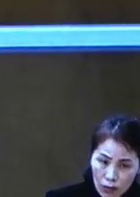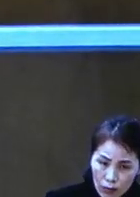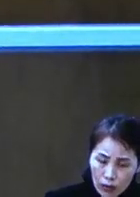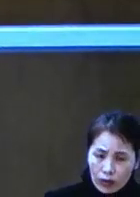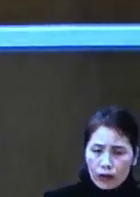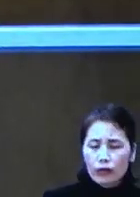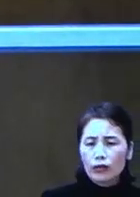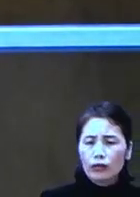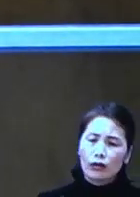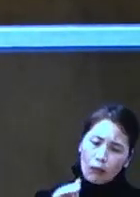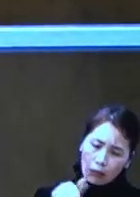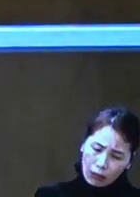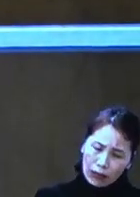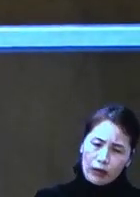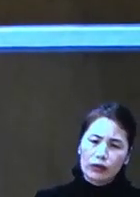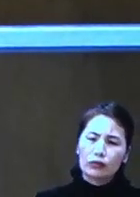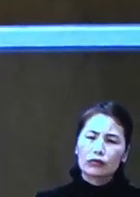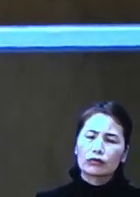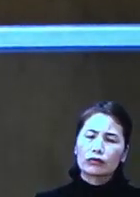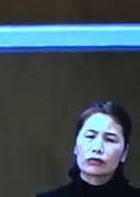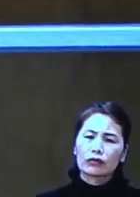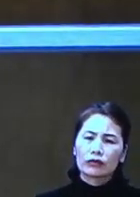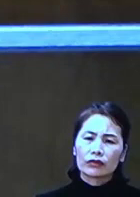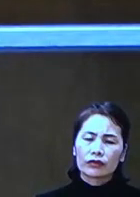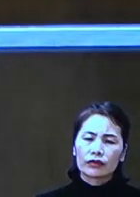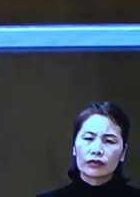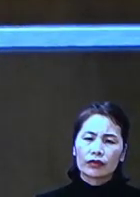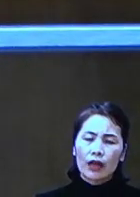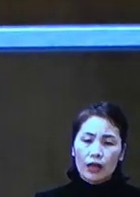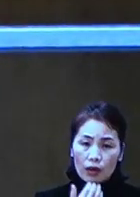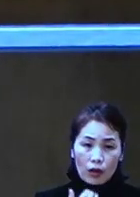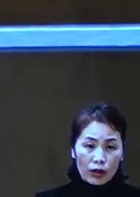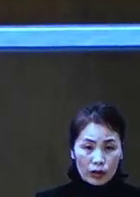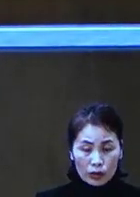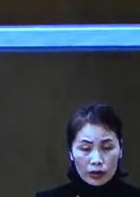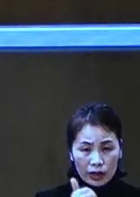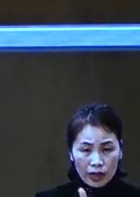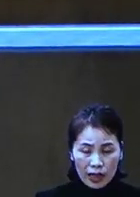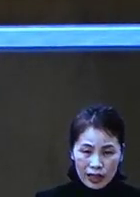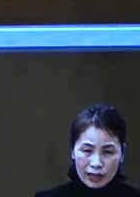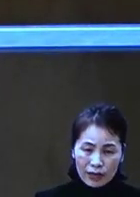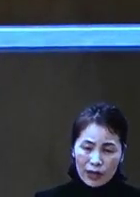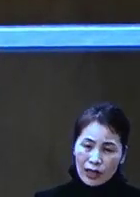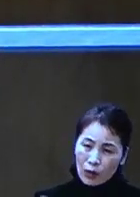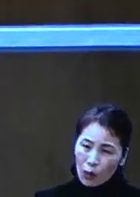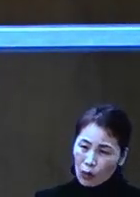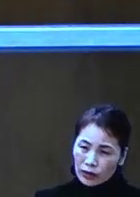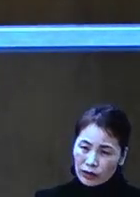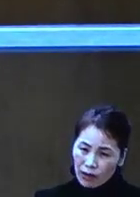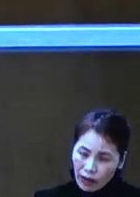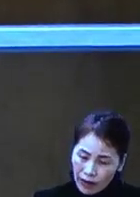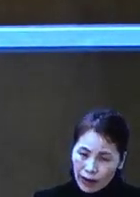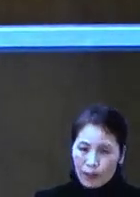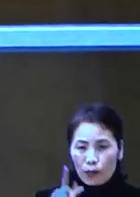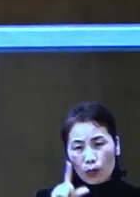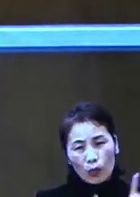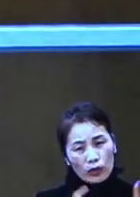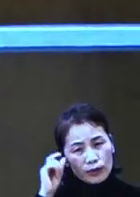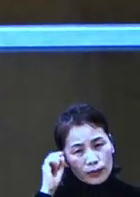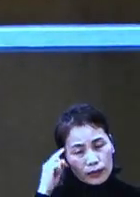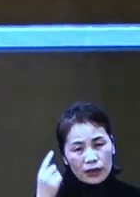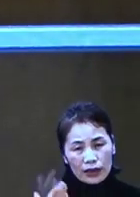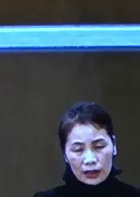꺾이고 있습니다. 이것이 김동연 지사가 말하는 공정의 참모습입니까? 더 고른